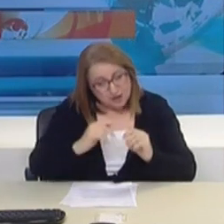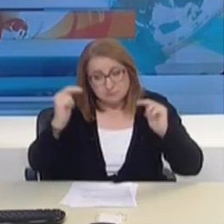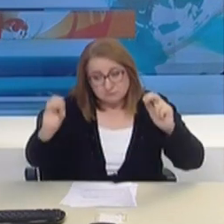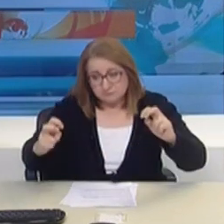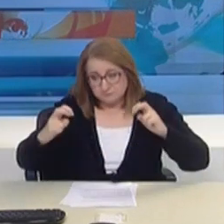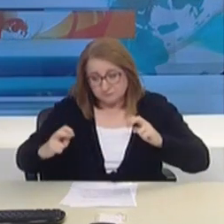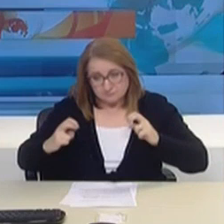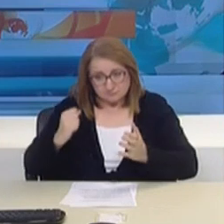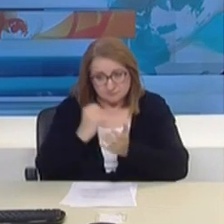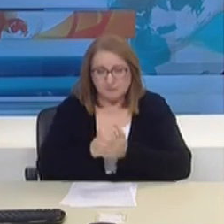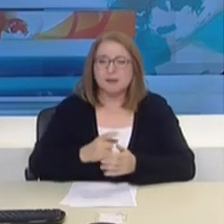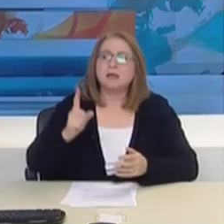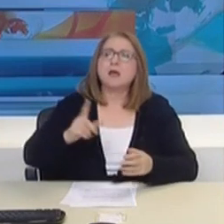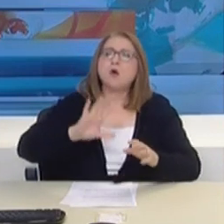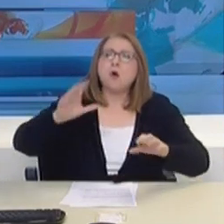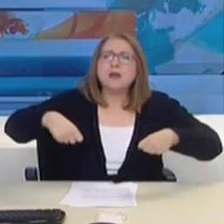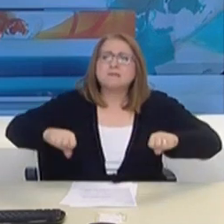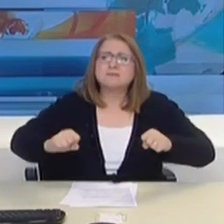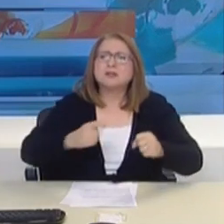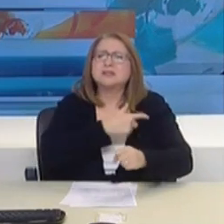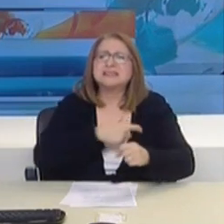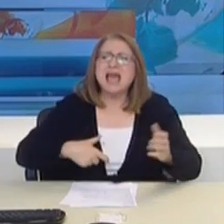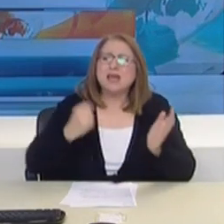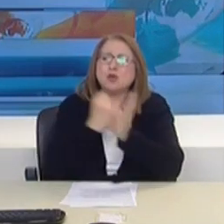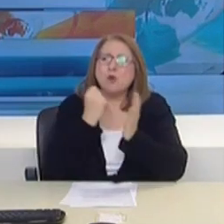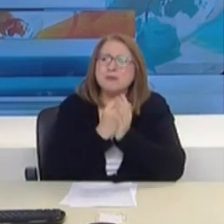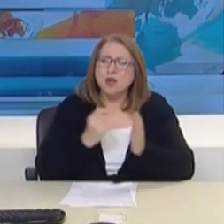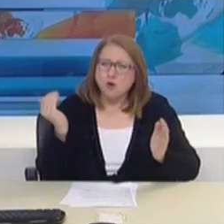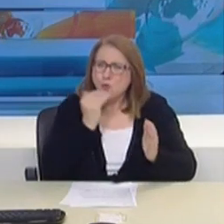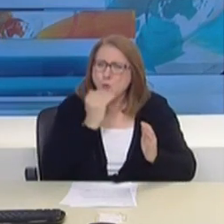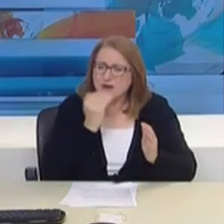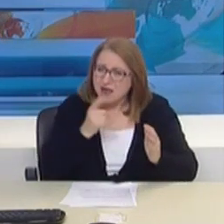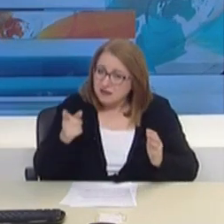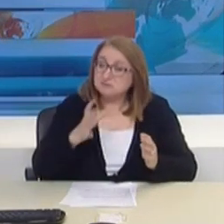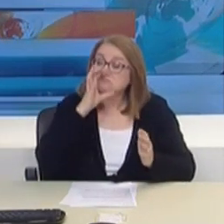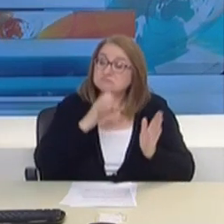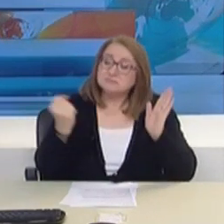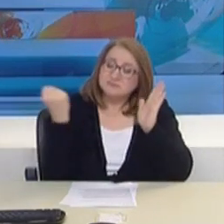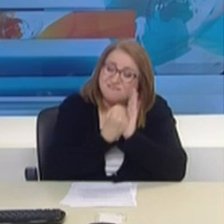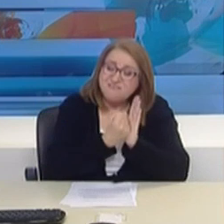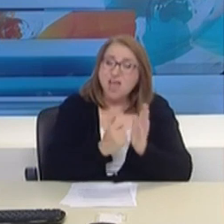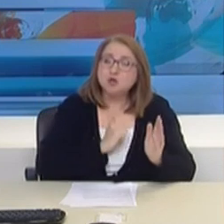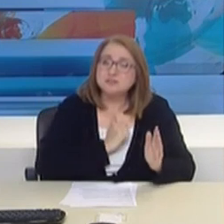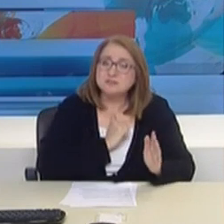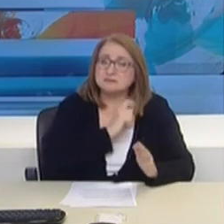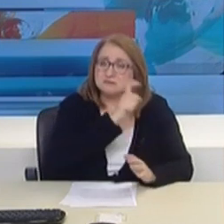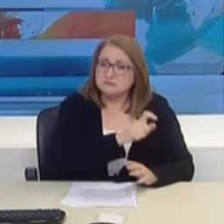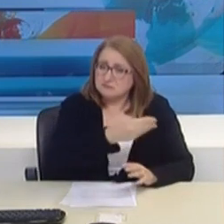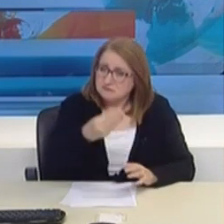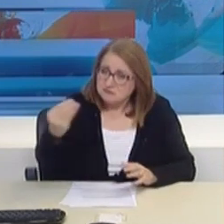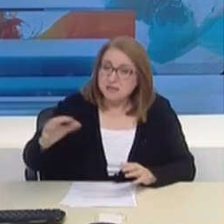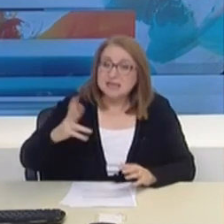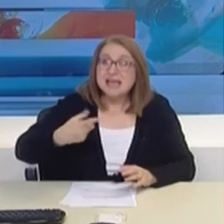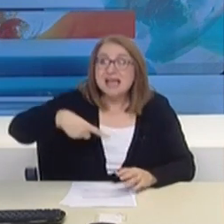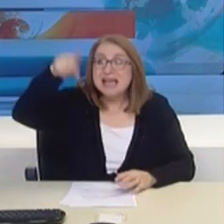αποστολής. Τα κούριερ και διανομής χρειάζονται βεβαίωση του εργοδότη και αντίστοιχα το ημερήσιο δελτίο ή δελτίο